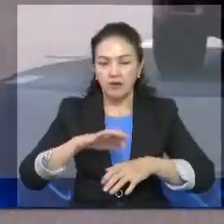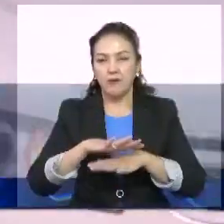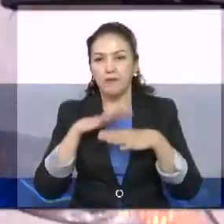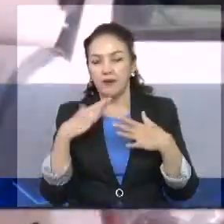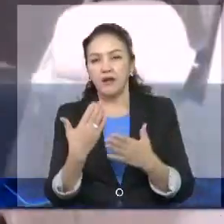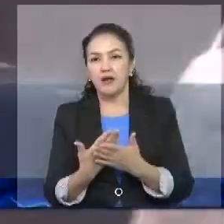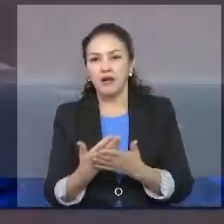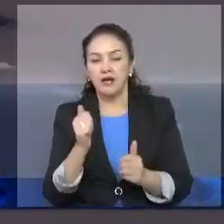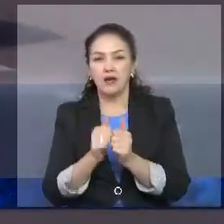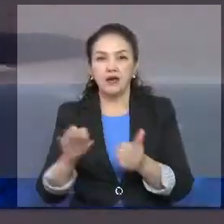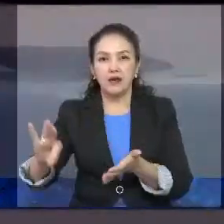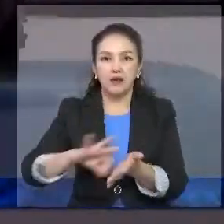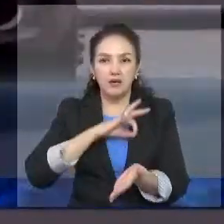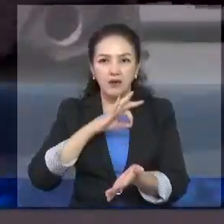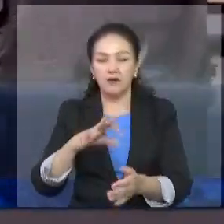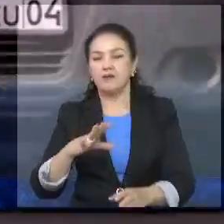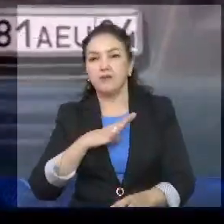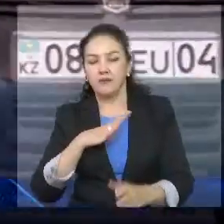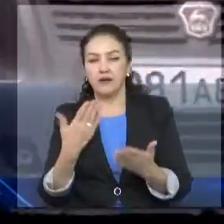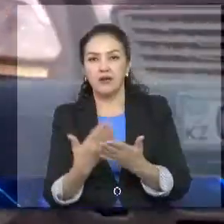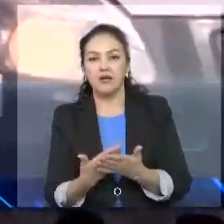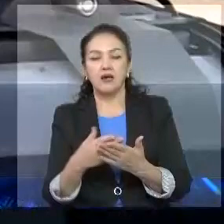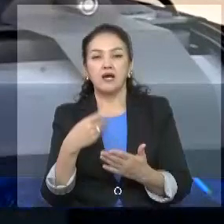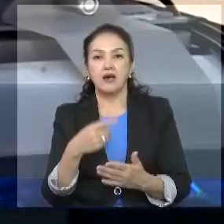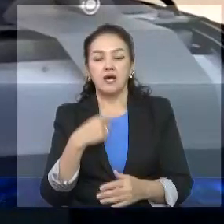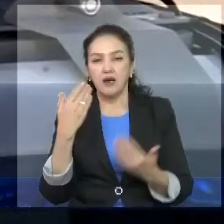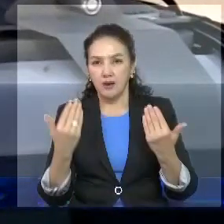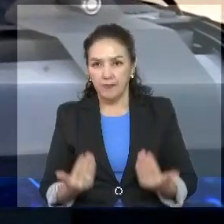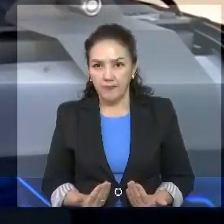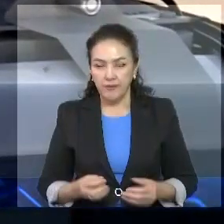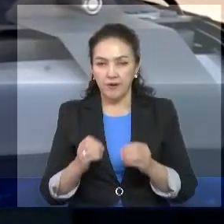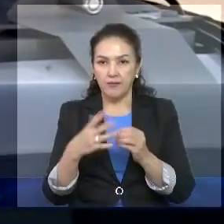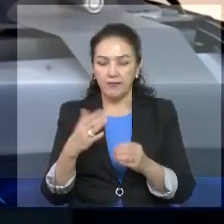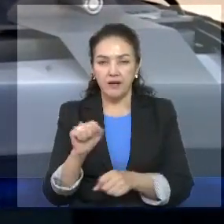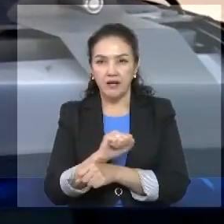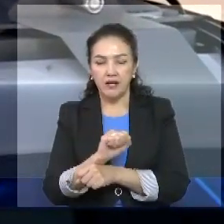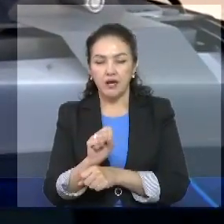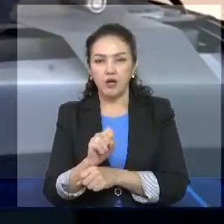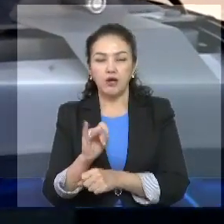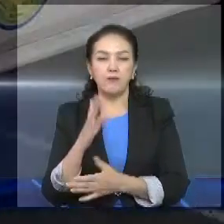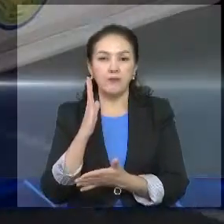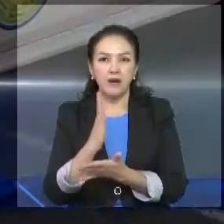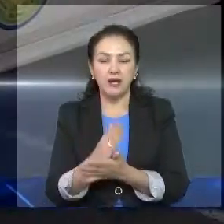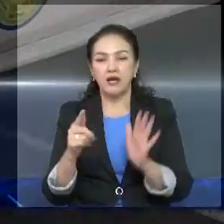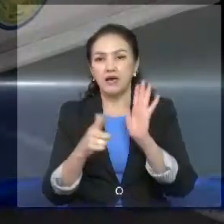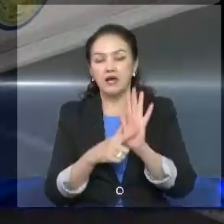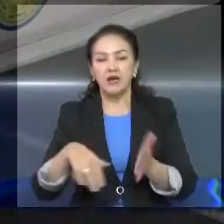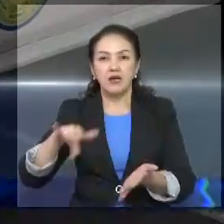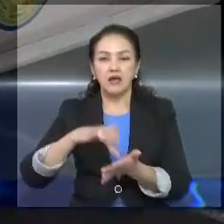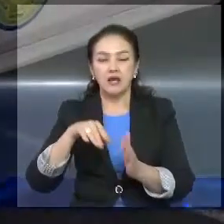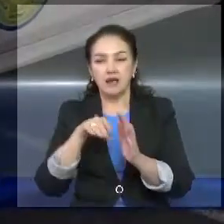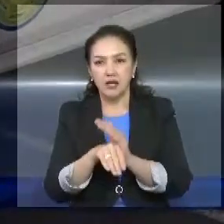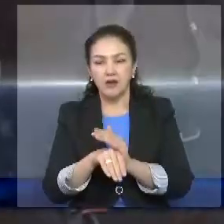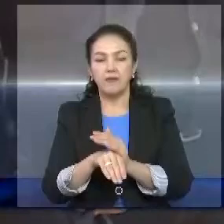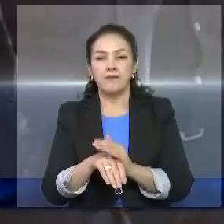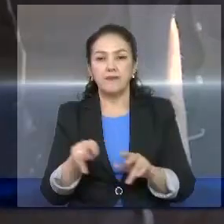басым бөлігі жылдамдықты асыратындар. Айта кетейік, қазір өңірде 15 автоураган бар. Олардың жетеуі қала ішінде